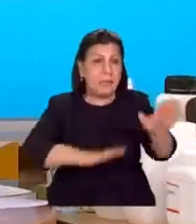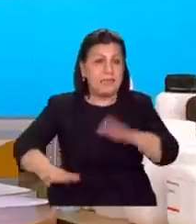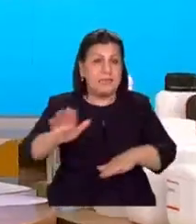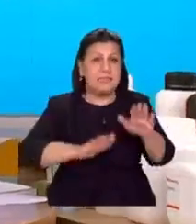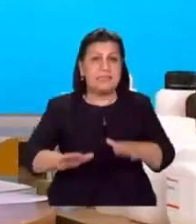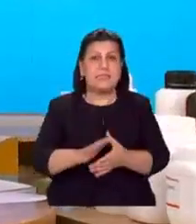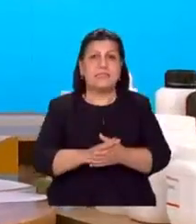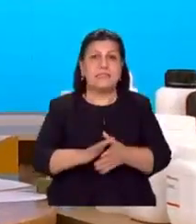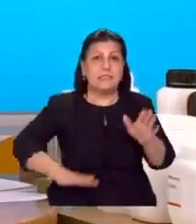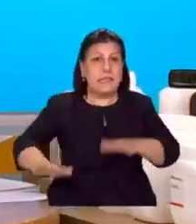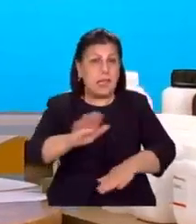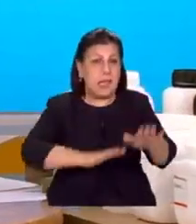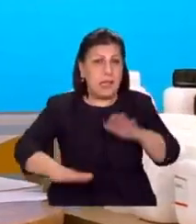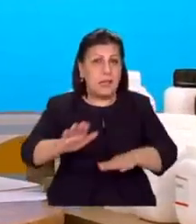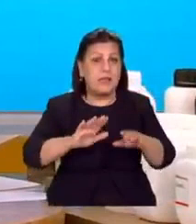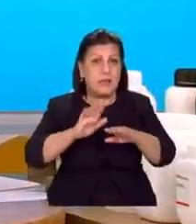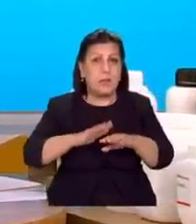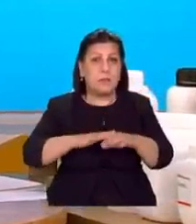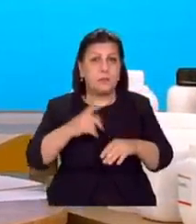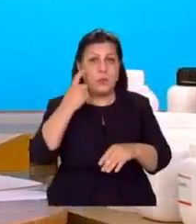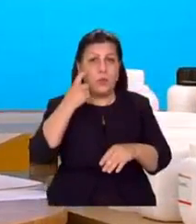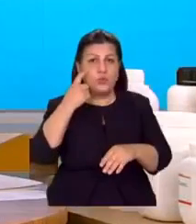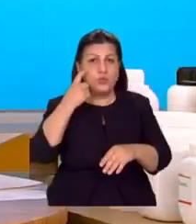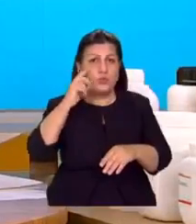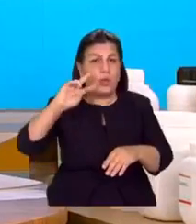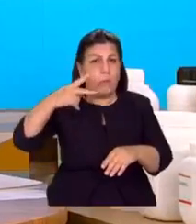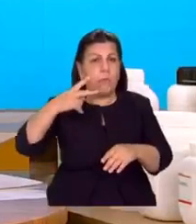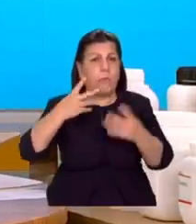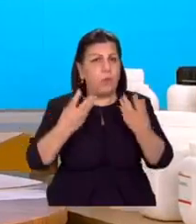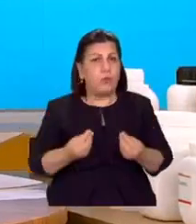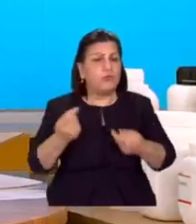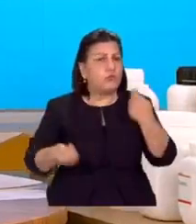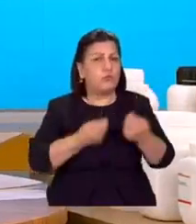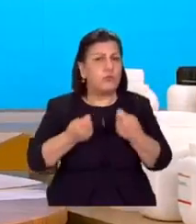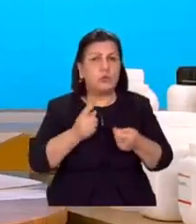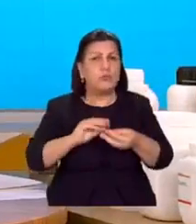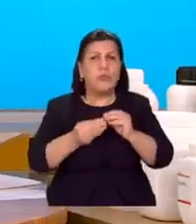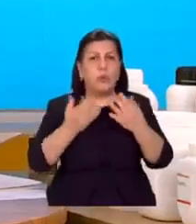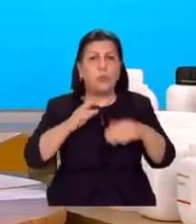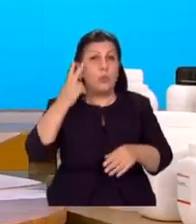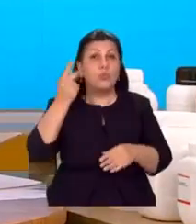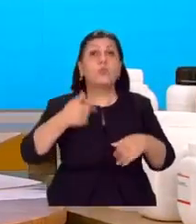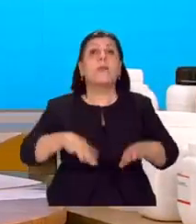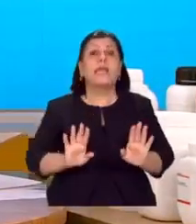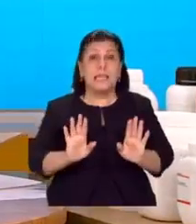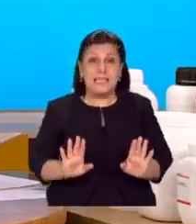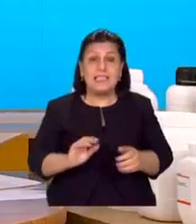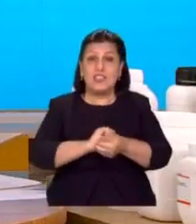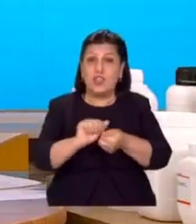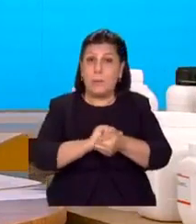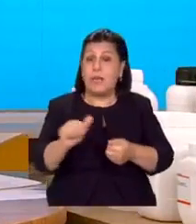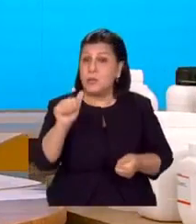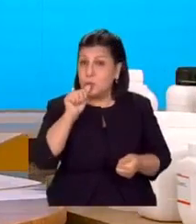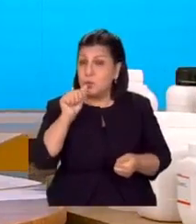şekilde bir şey göz ardı etmeden kullanmanıza en ufak bir sakınca yok Unutmayın ki Unutmayın ki